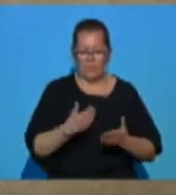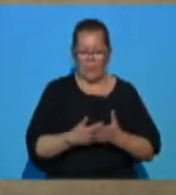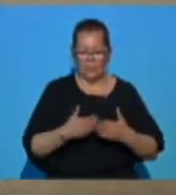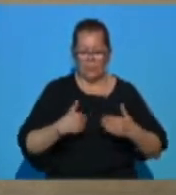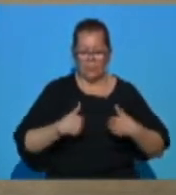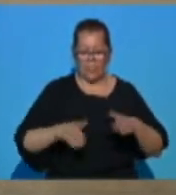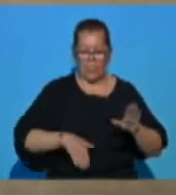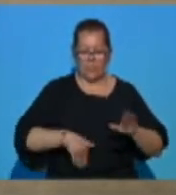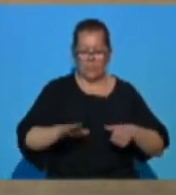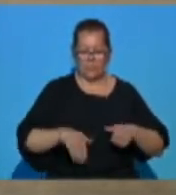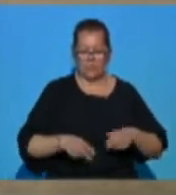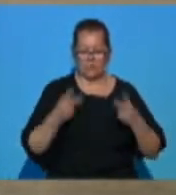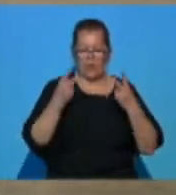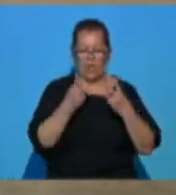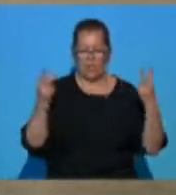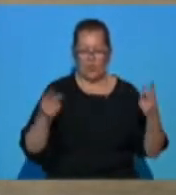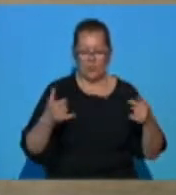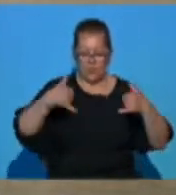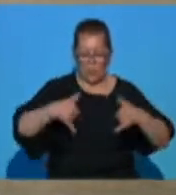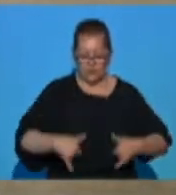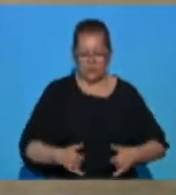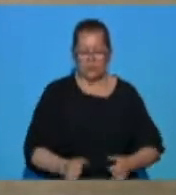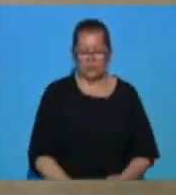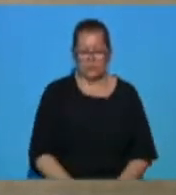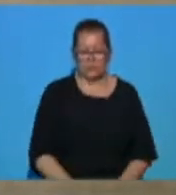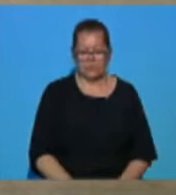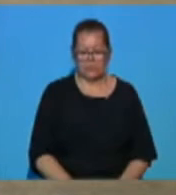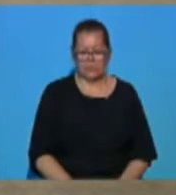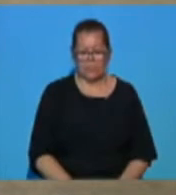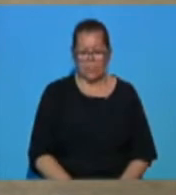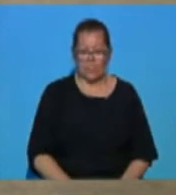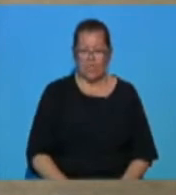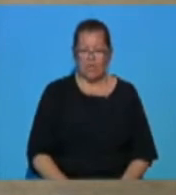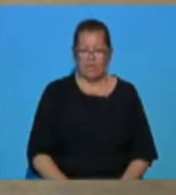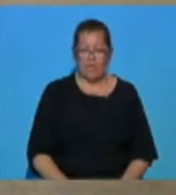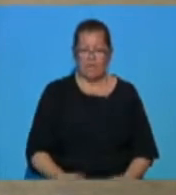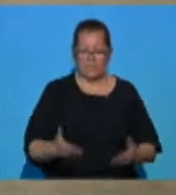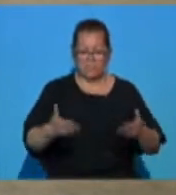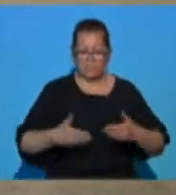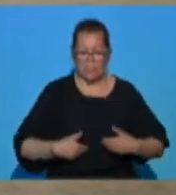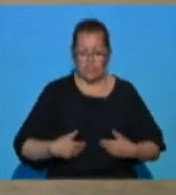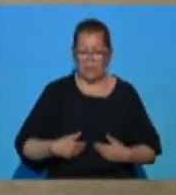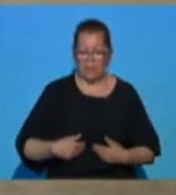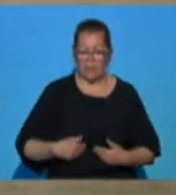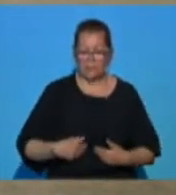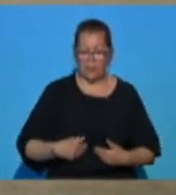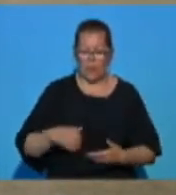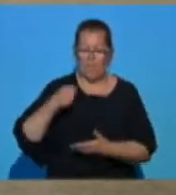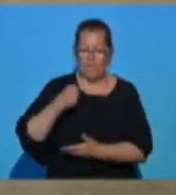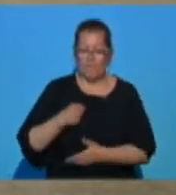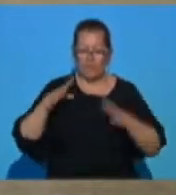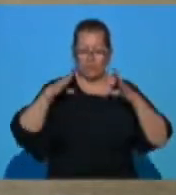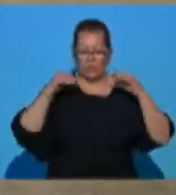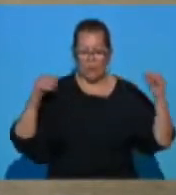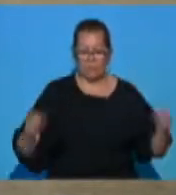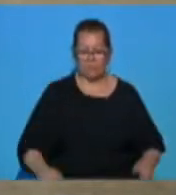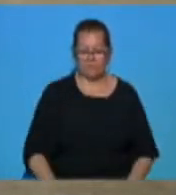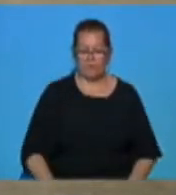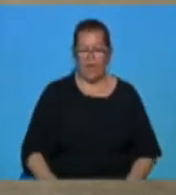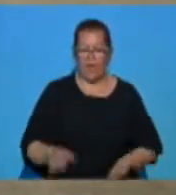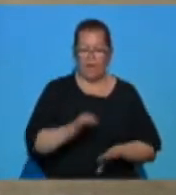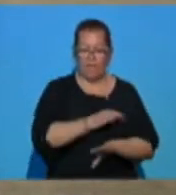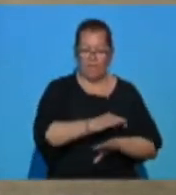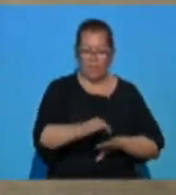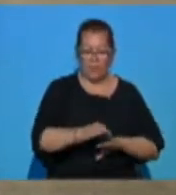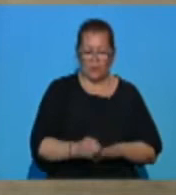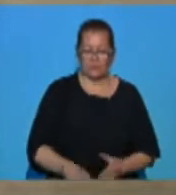ministru, cel mai important proiect în acest an a fost să-mi obțin acest buget. Există foarte multe proiecte în zona legislativă care vor trebui duse